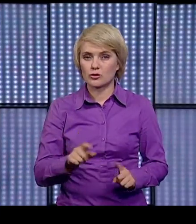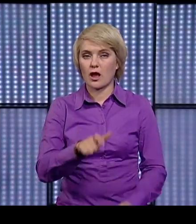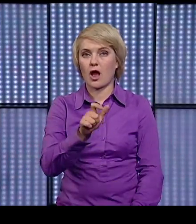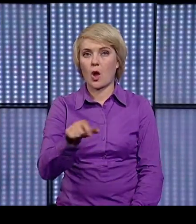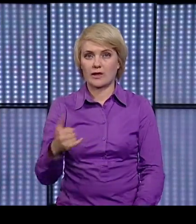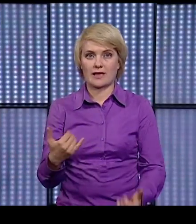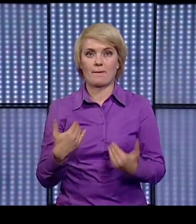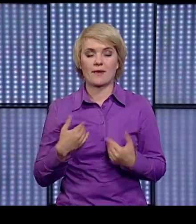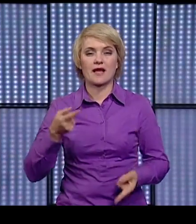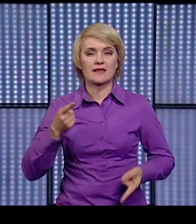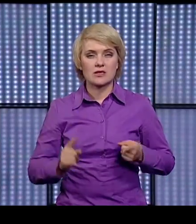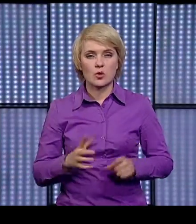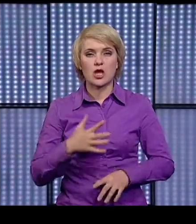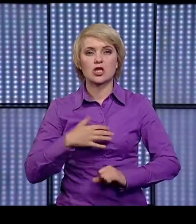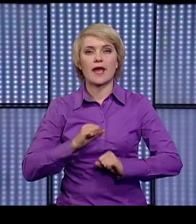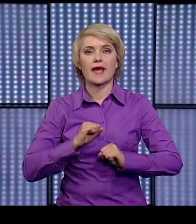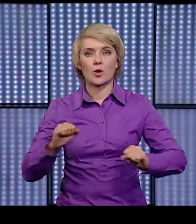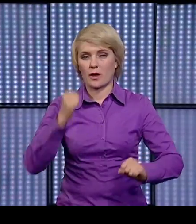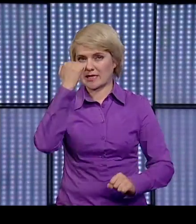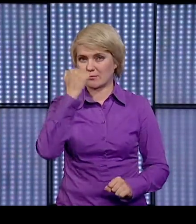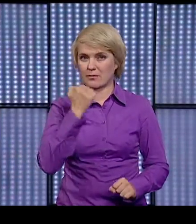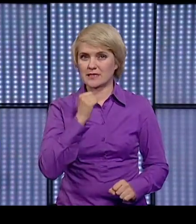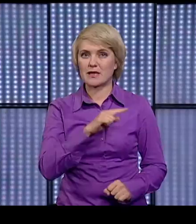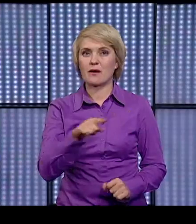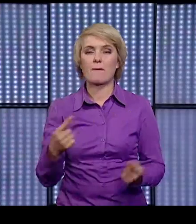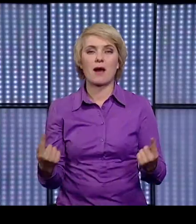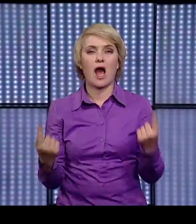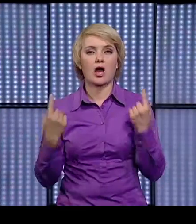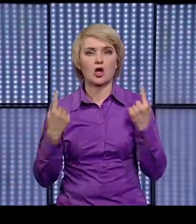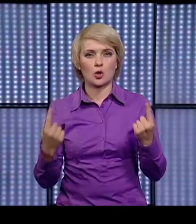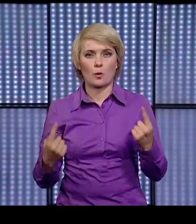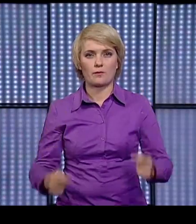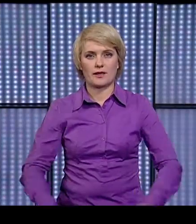меня настоящие герои. Спасибо им огромное.